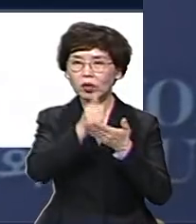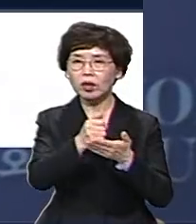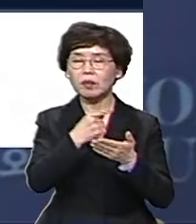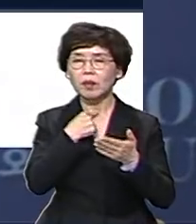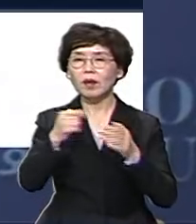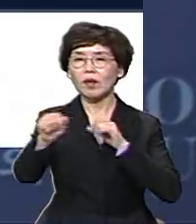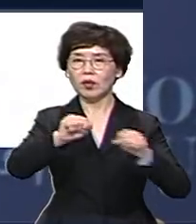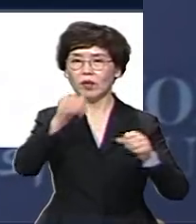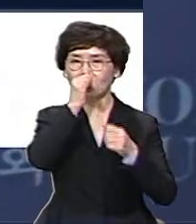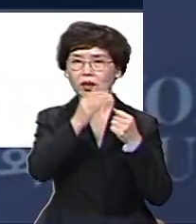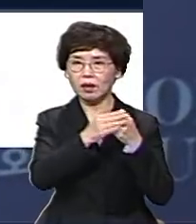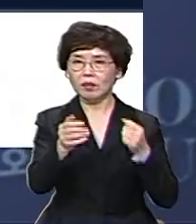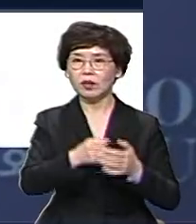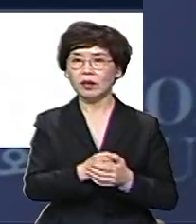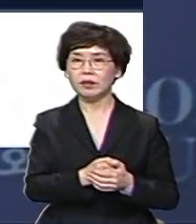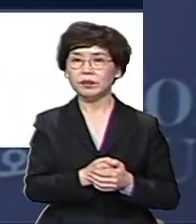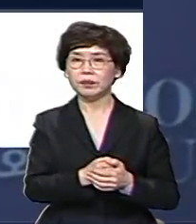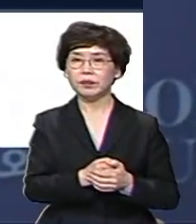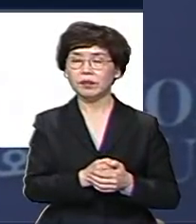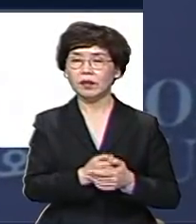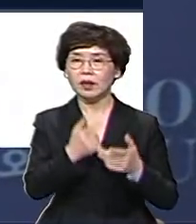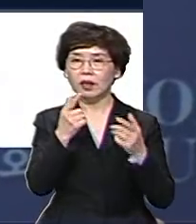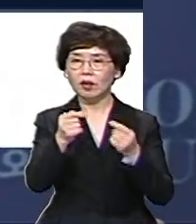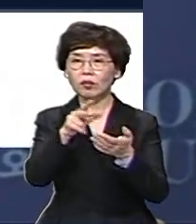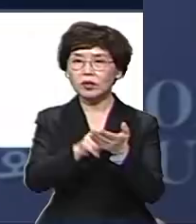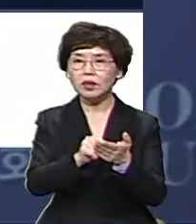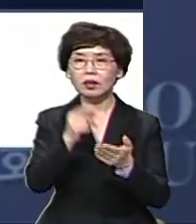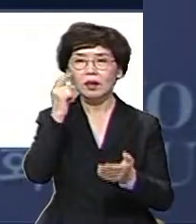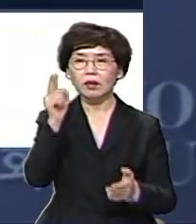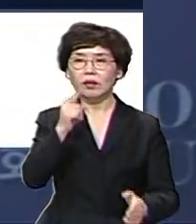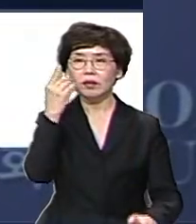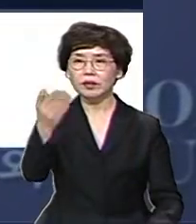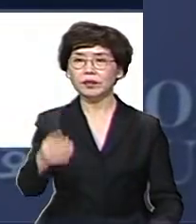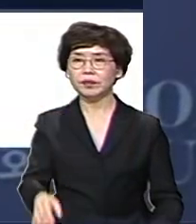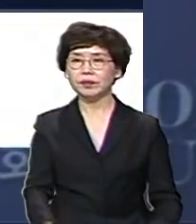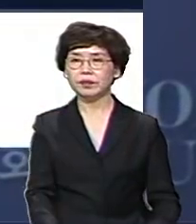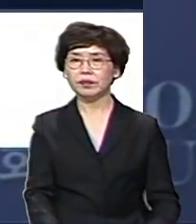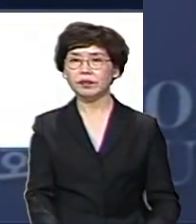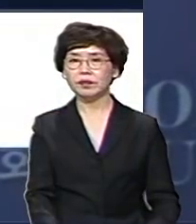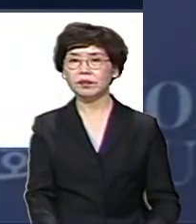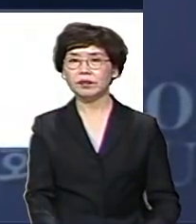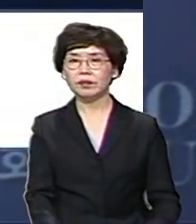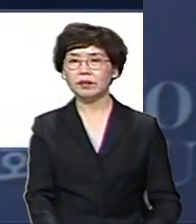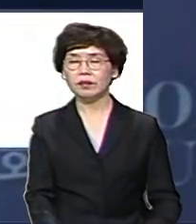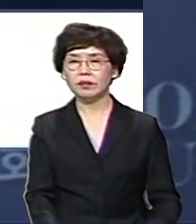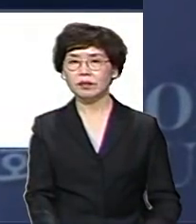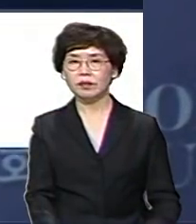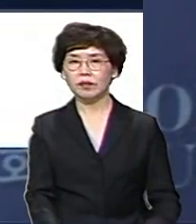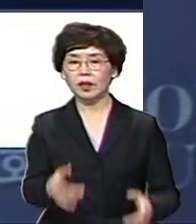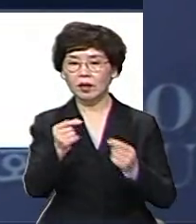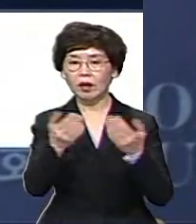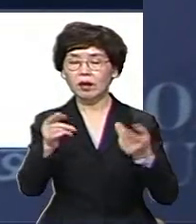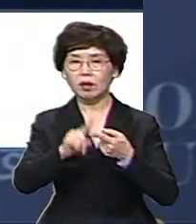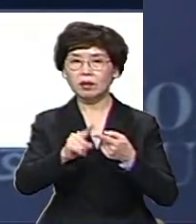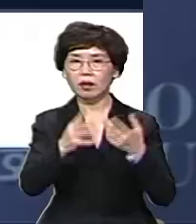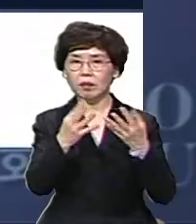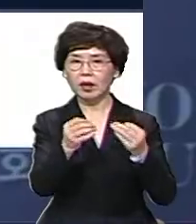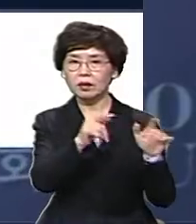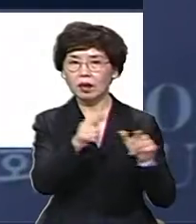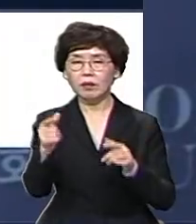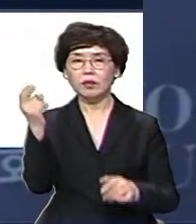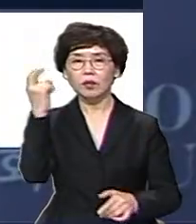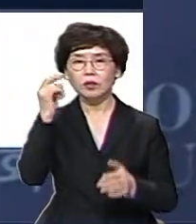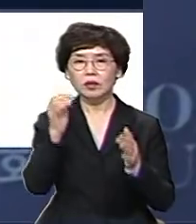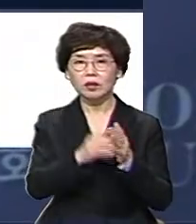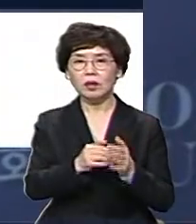국가 이런 부분에서 화합을 하겠다라고 하는 것이 필요하다고 생각하는지 질문하고 싶고요. 두 번째는 현재 네타냐후가